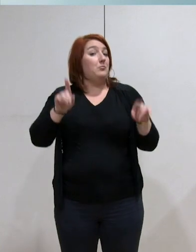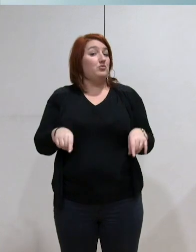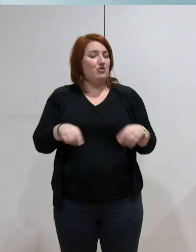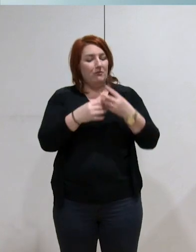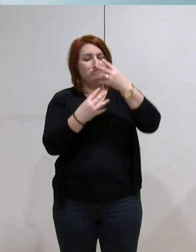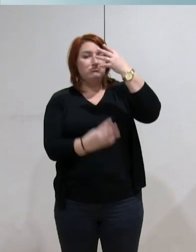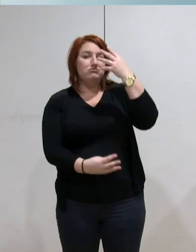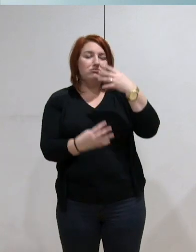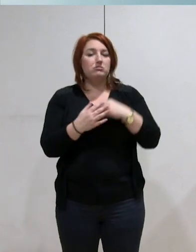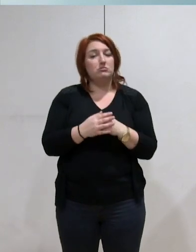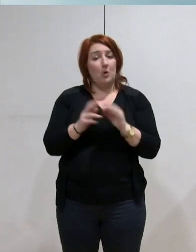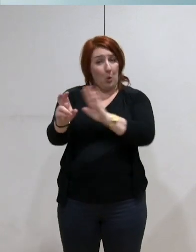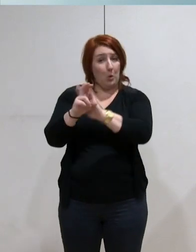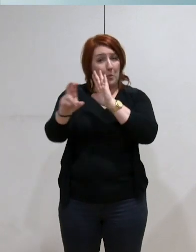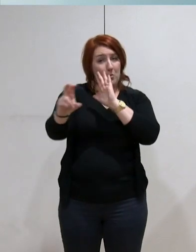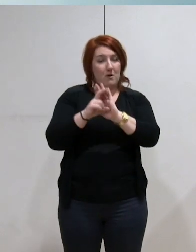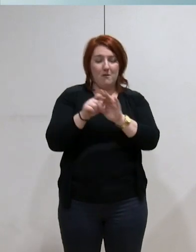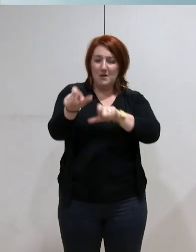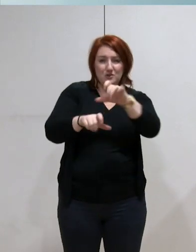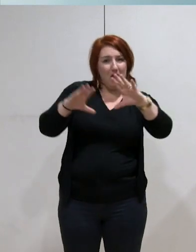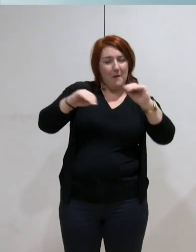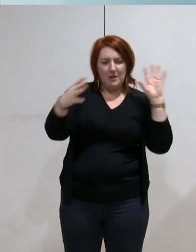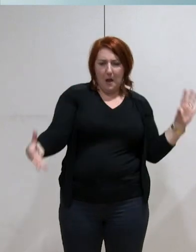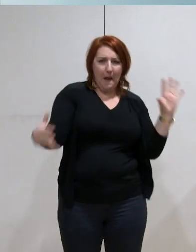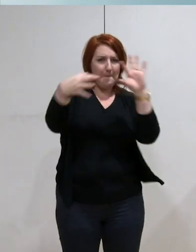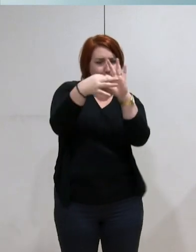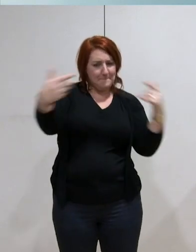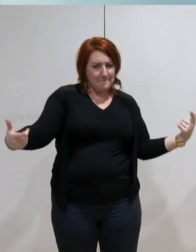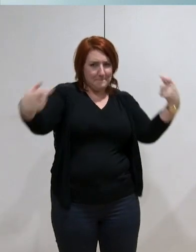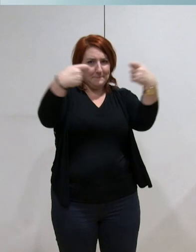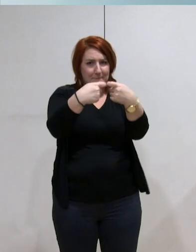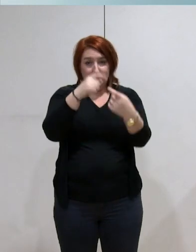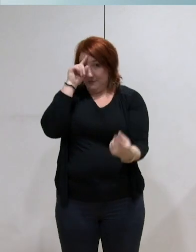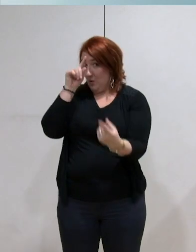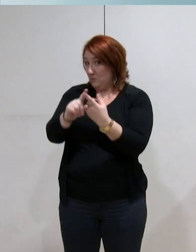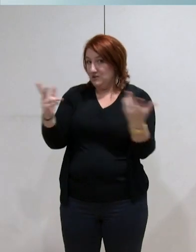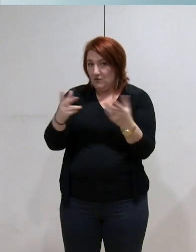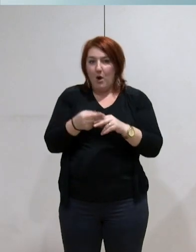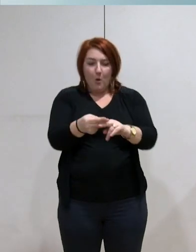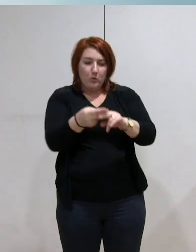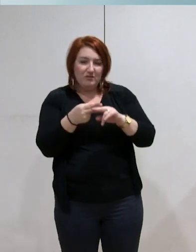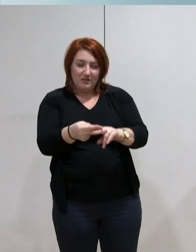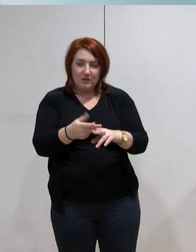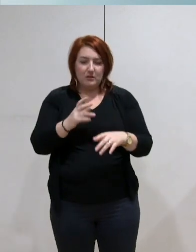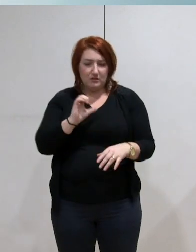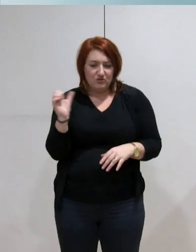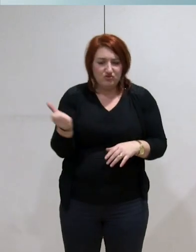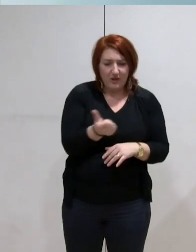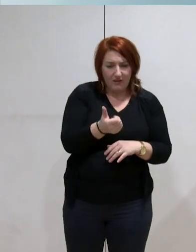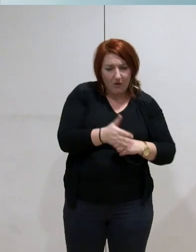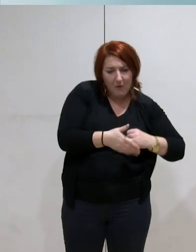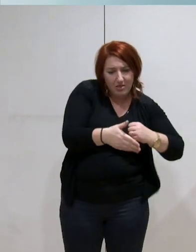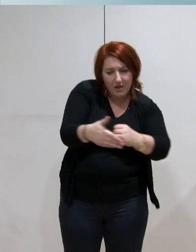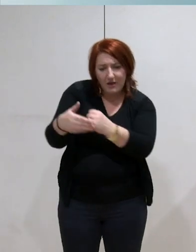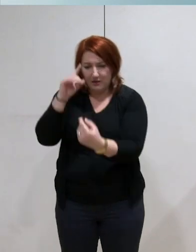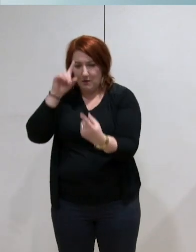main avec les grenau bois donne à chacun les outils et les équipements nécessaires pour mener ces projets quel